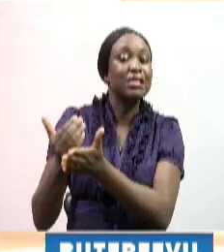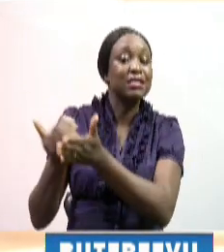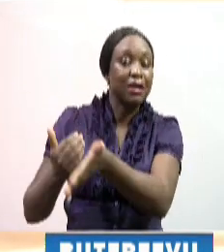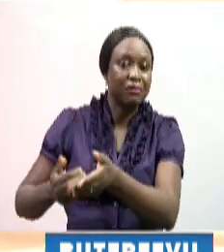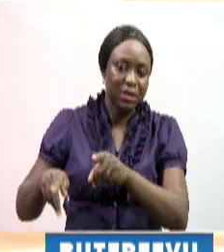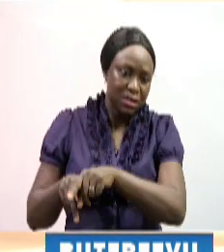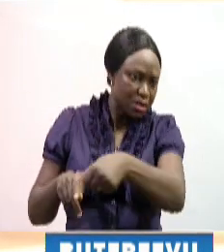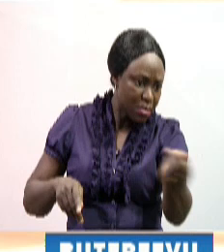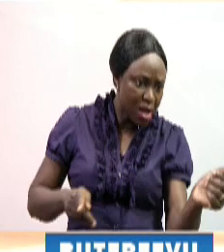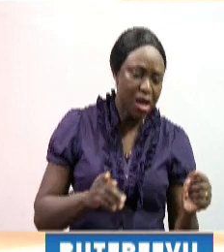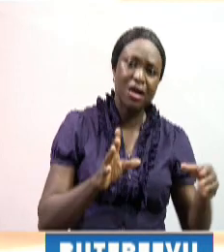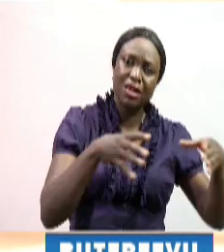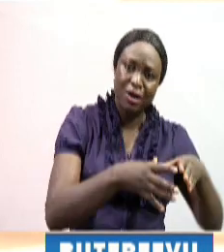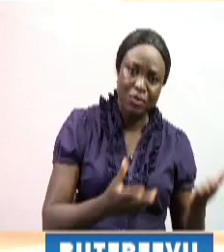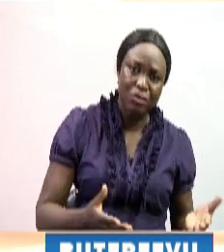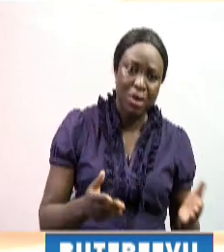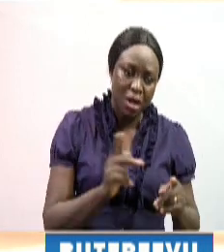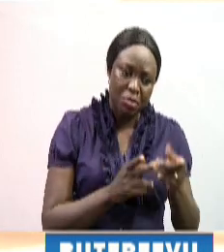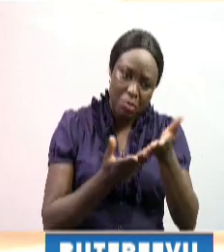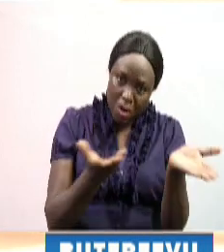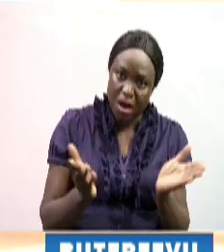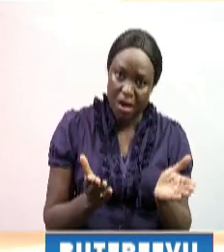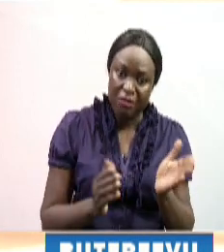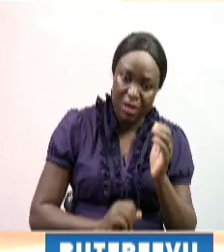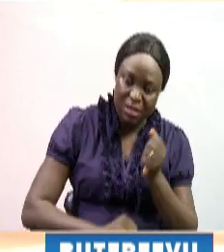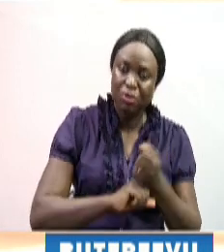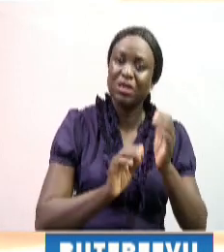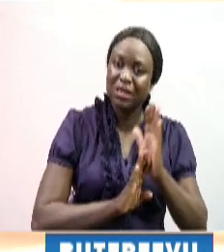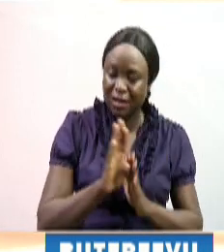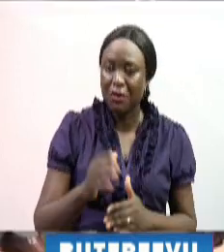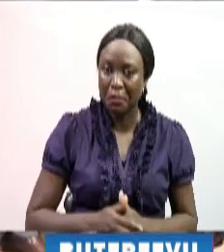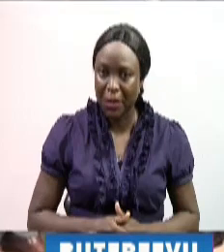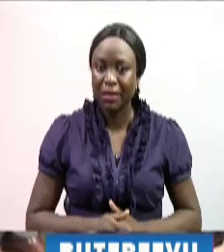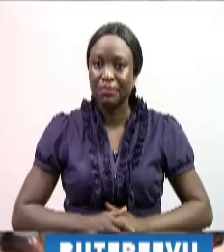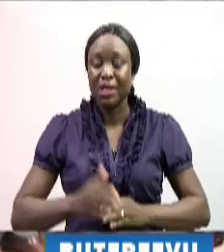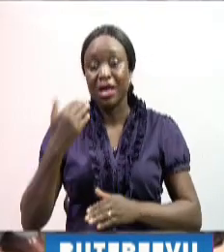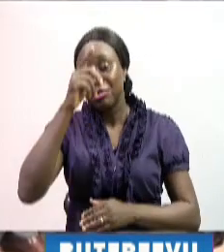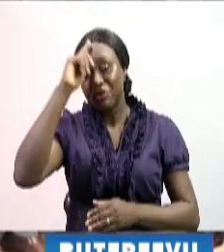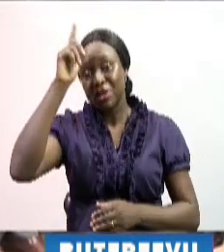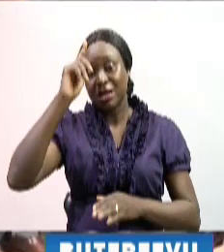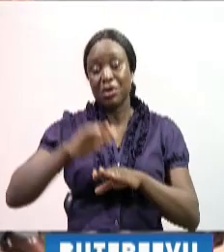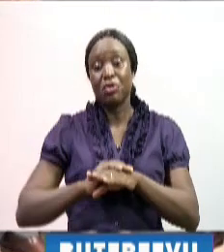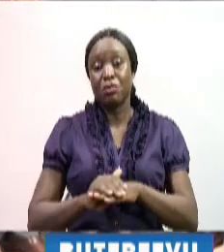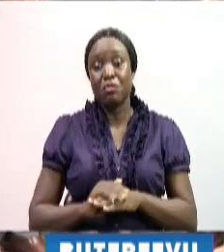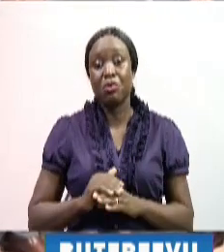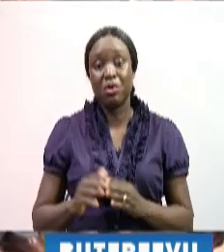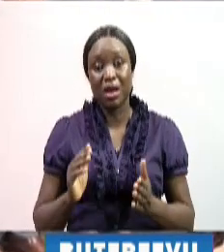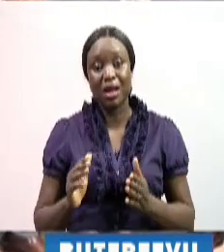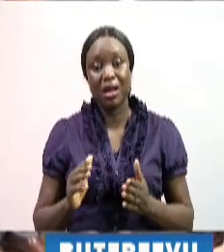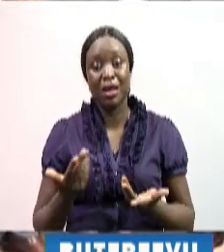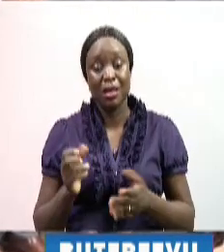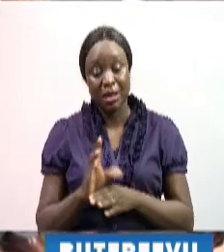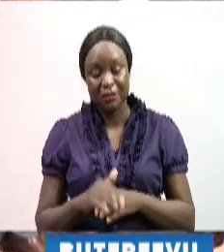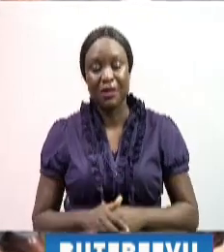ebirala nabyo biriko we bitadde abantu mu ngeri y'okubakulaakulanya nga Ssaabasajja Kabaka wa Buganda Ronald Muwenda Mutebi ow'okubiri bw'ayagala.